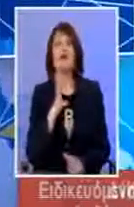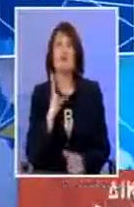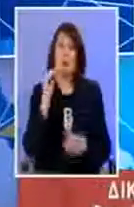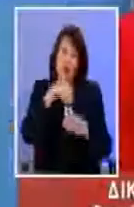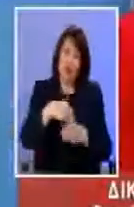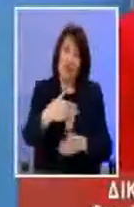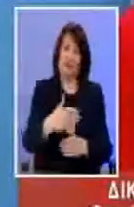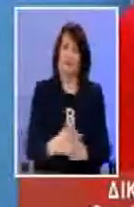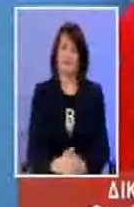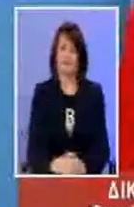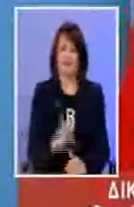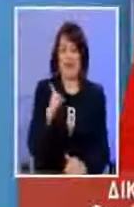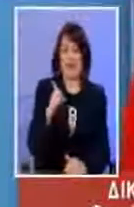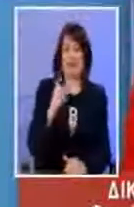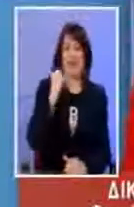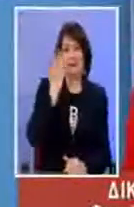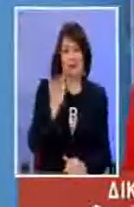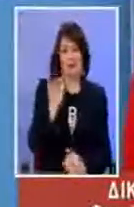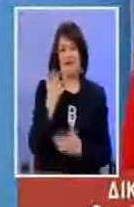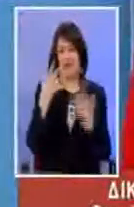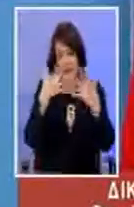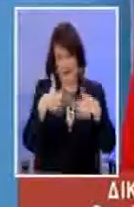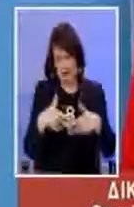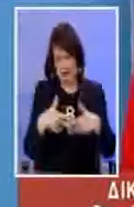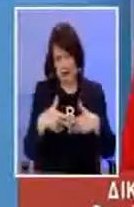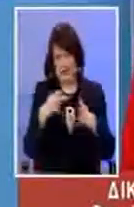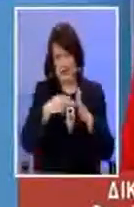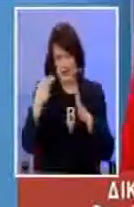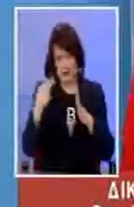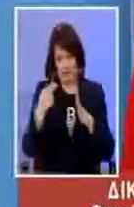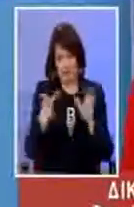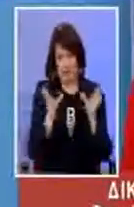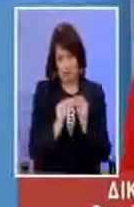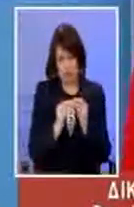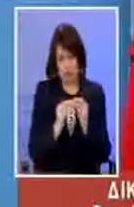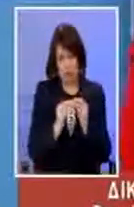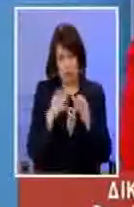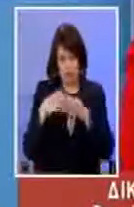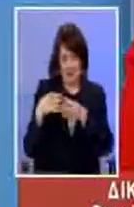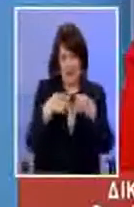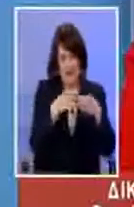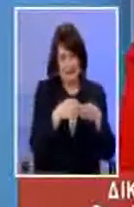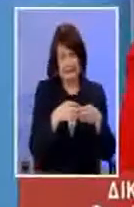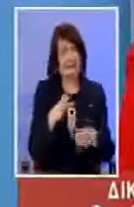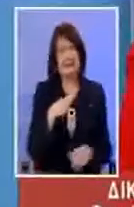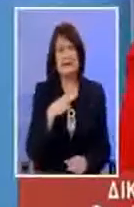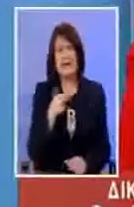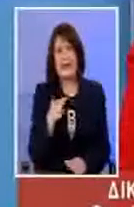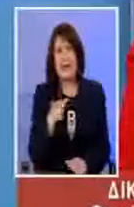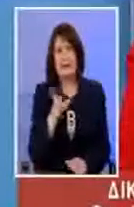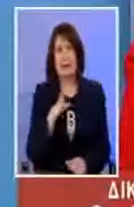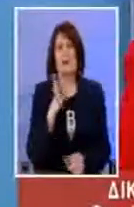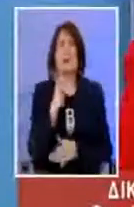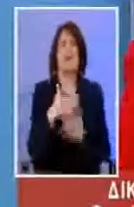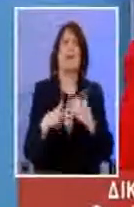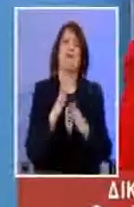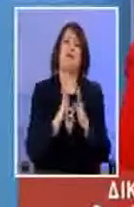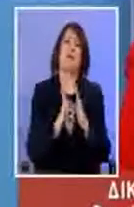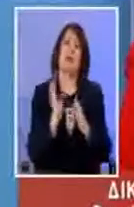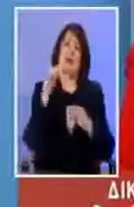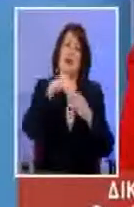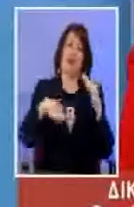δηλαδή αφισβητείτε τη λειτουργία συγκεκριμένων θεσμών που ασχολούνται με συγκεκριμένες ομάδες. Θέλετε τα άτομα με αναπηρία να συμμετάσχουν